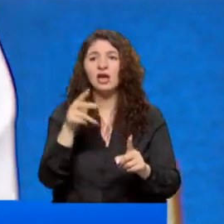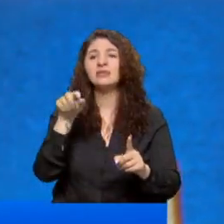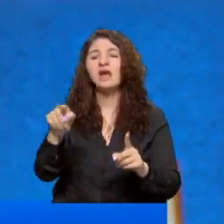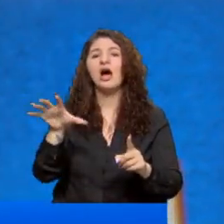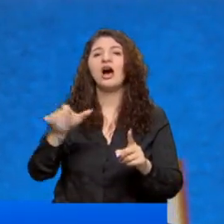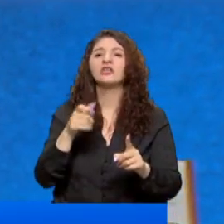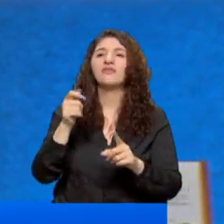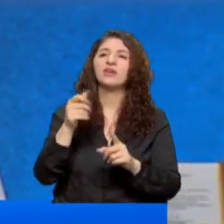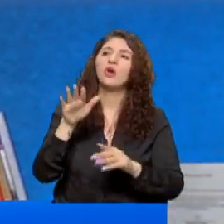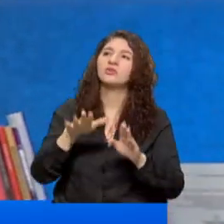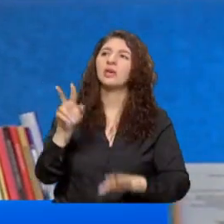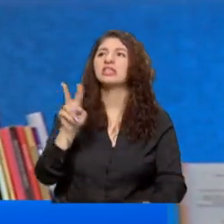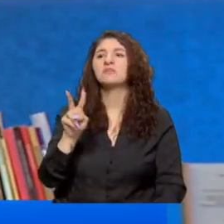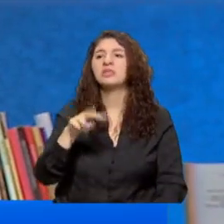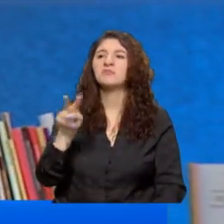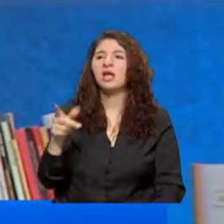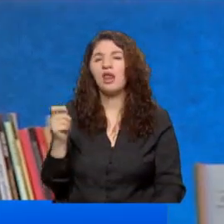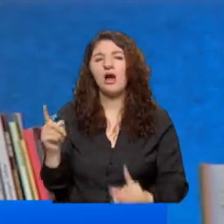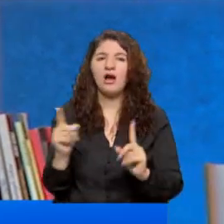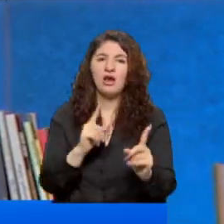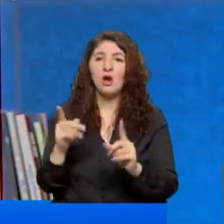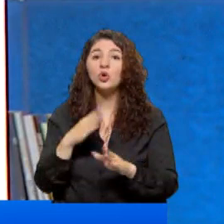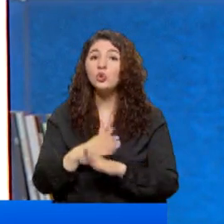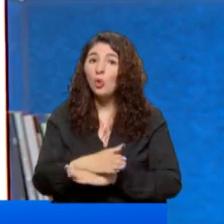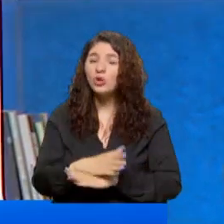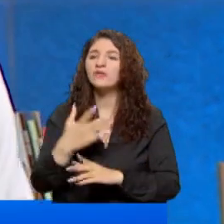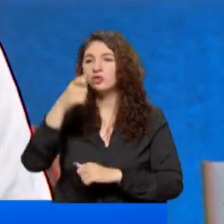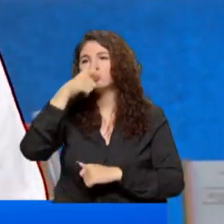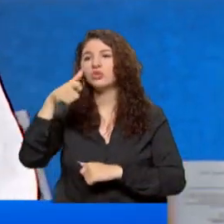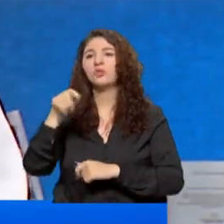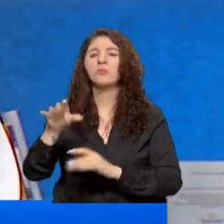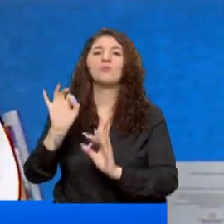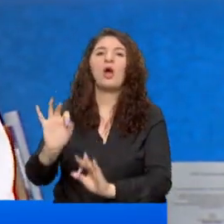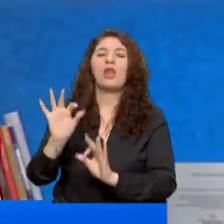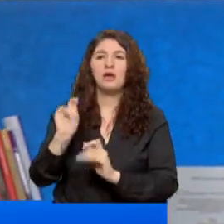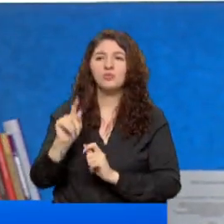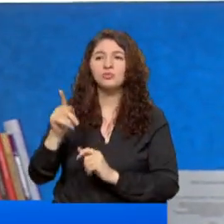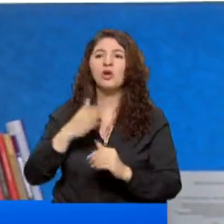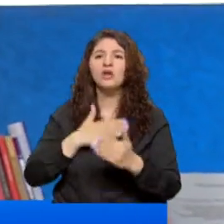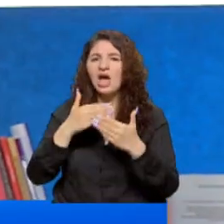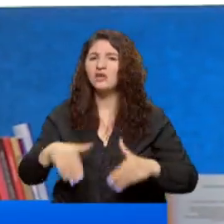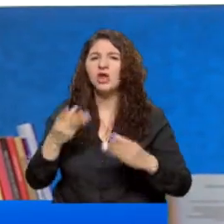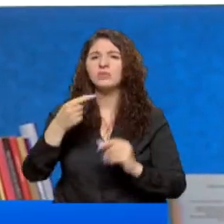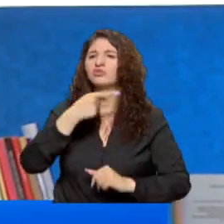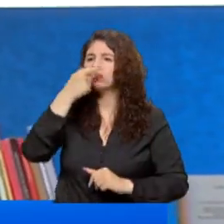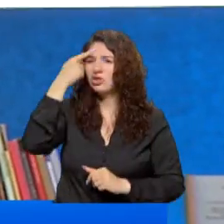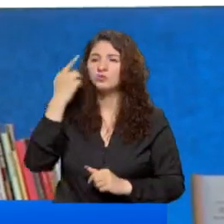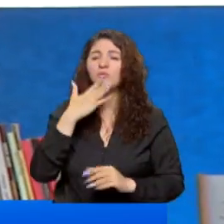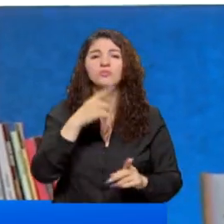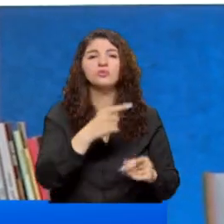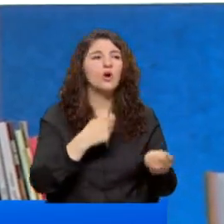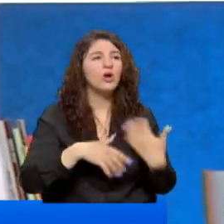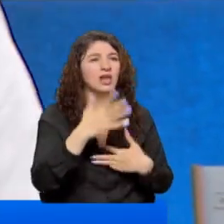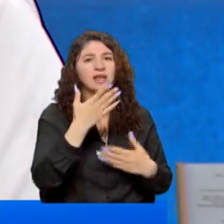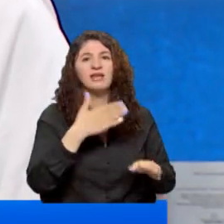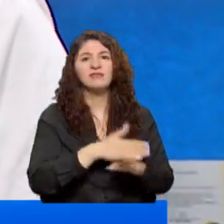sizin alacağınız yaklaşık yirmi ile 22 lira arasındadır Doğrudur ve Türkiye'de bu şekilde yapılıyor bunun önüne geçmiş arasından ediyorum buradaki